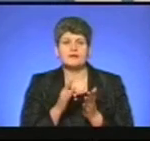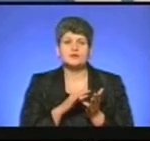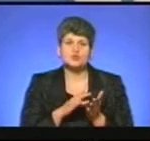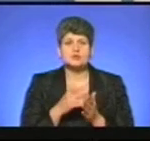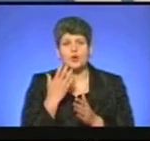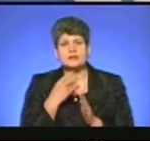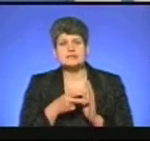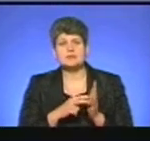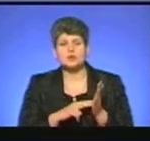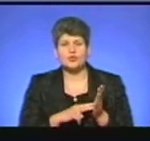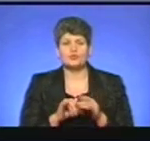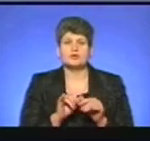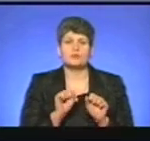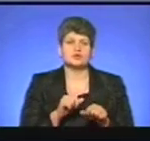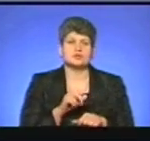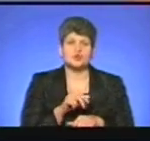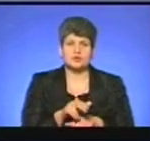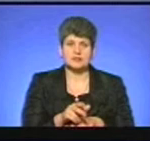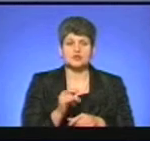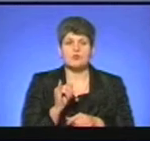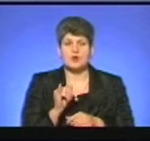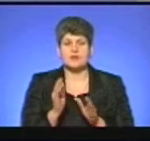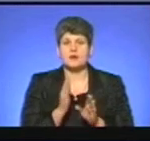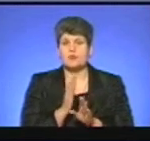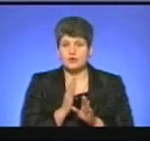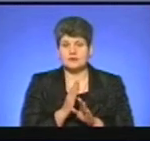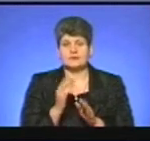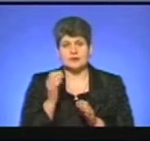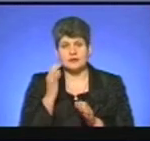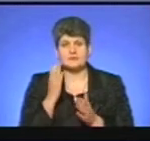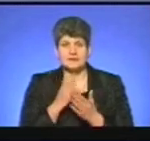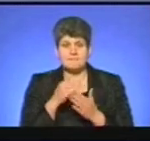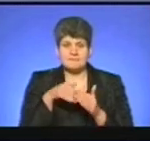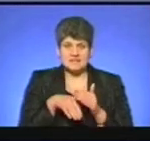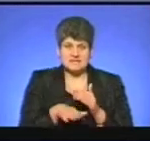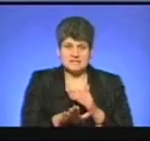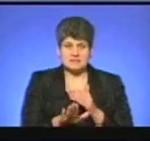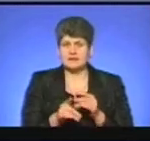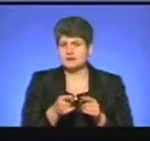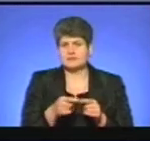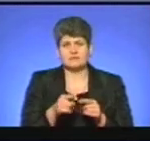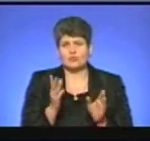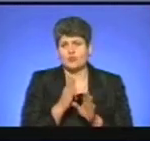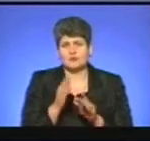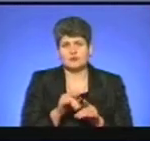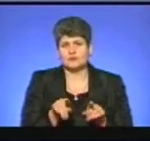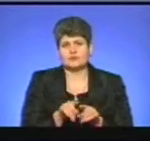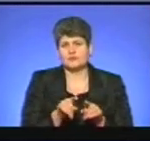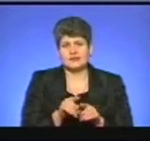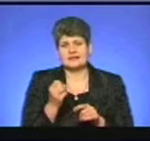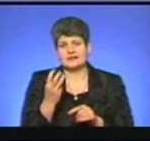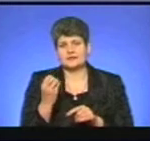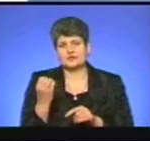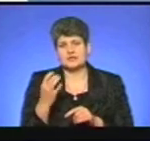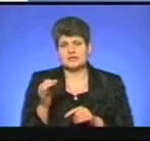коли заплановані і куди можна сходити. Якщо погана погода, нагадуємо, є підземелля, де погода цілорічно одинакова, приблизно 13-14